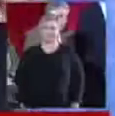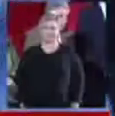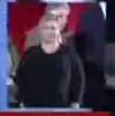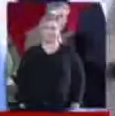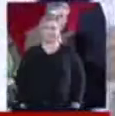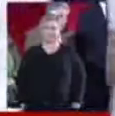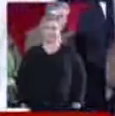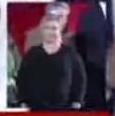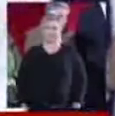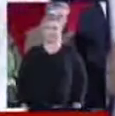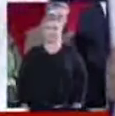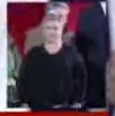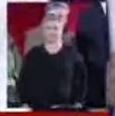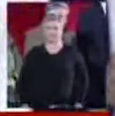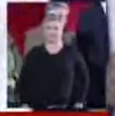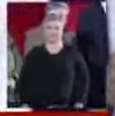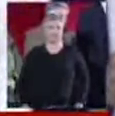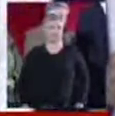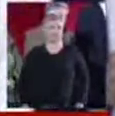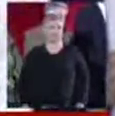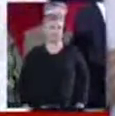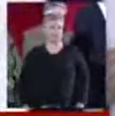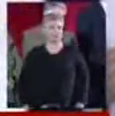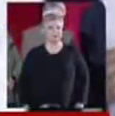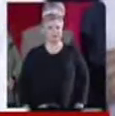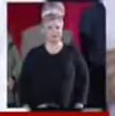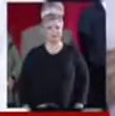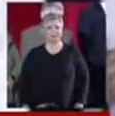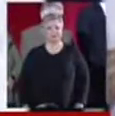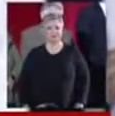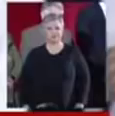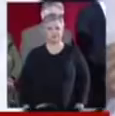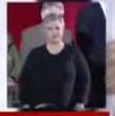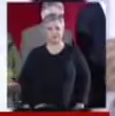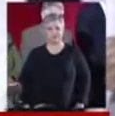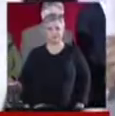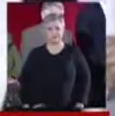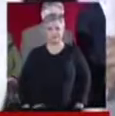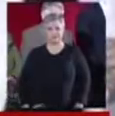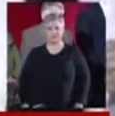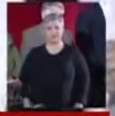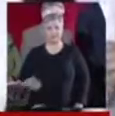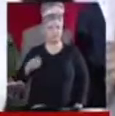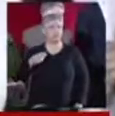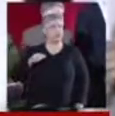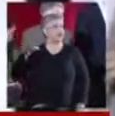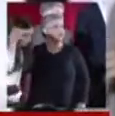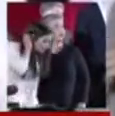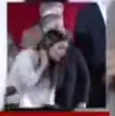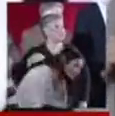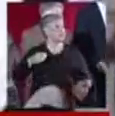ψηφοδέλτιο με την ευρεία έννοια έτσι τική και δημοκρατική αριστερά ο μιχάλης ο σπουρδαλάκης